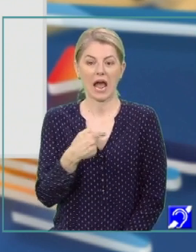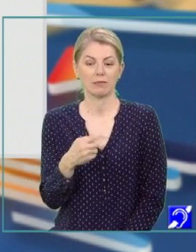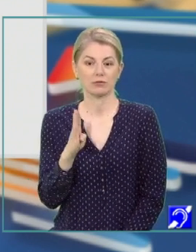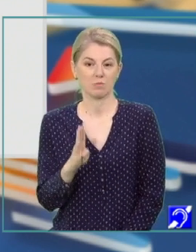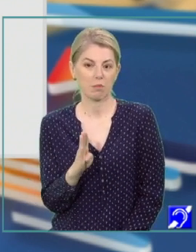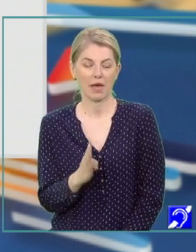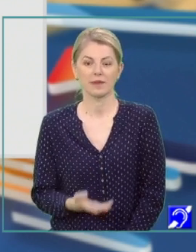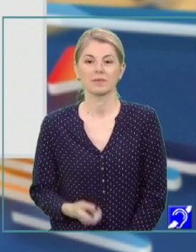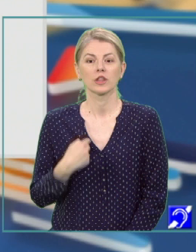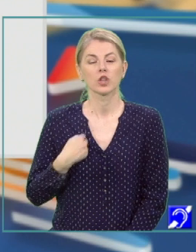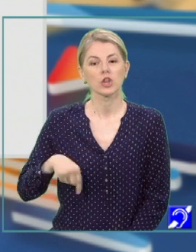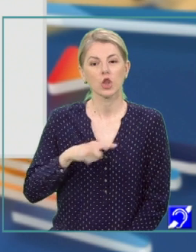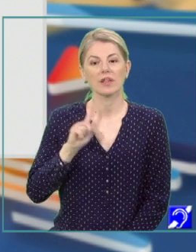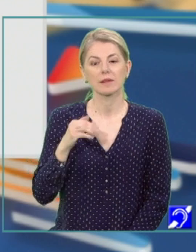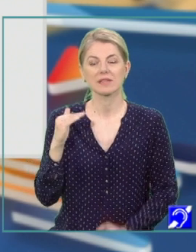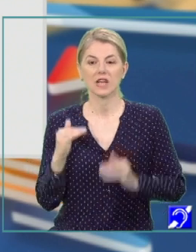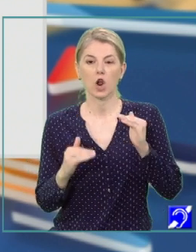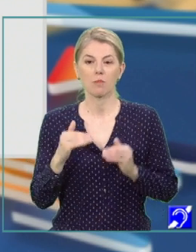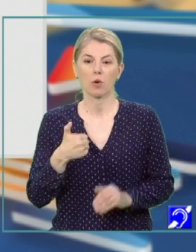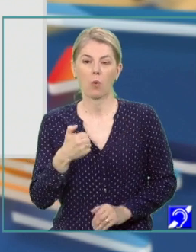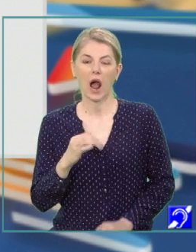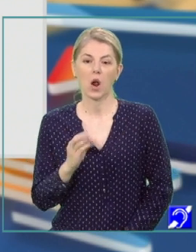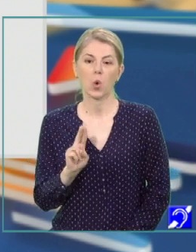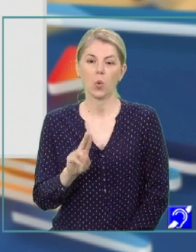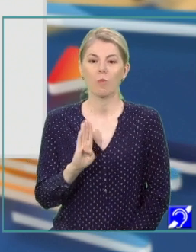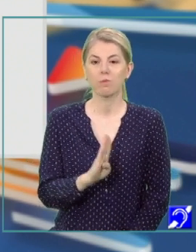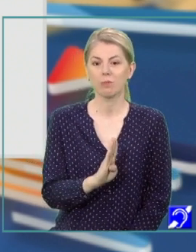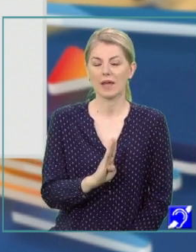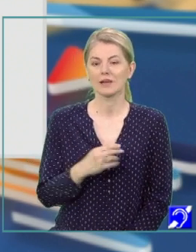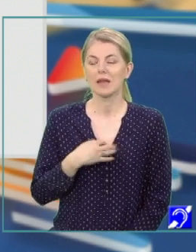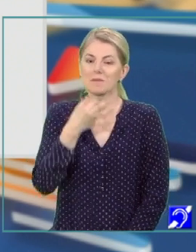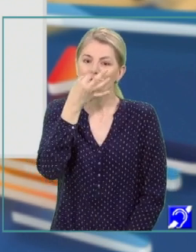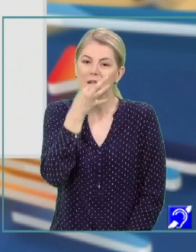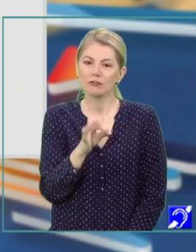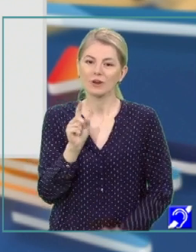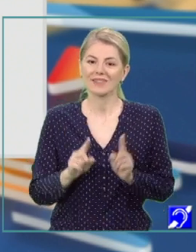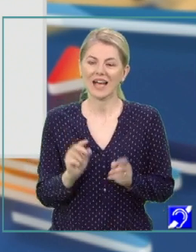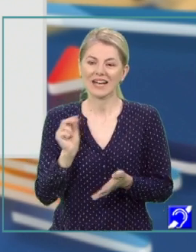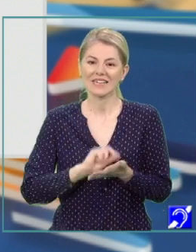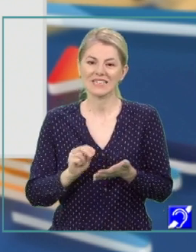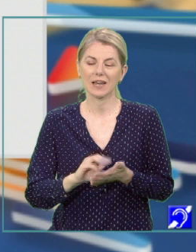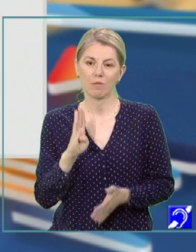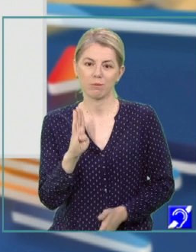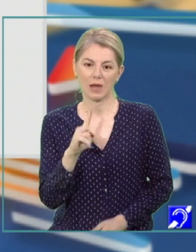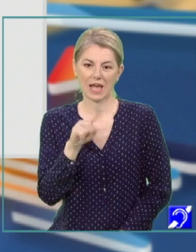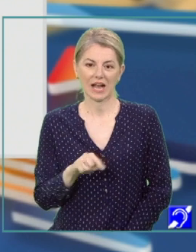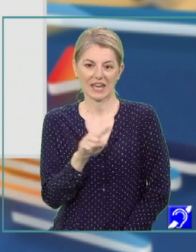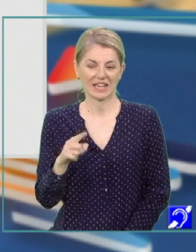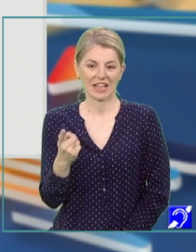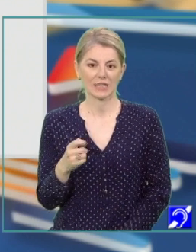B, noi trebuie să-l comparăm pe A cu B și ne vine mai ușor dacă îl scriem pe B ca radical